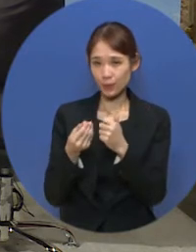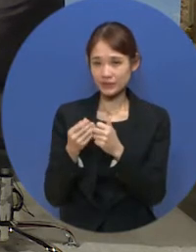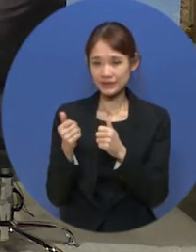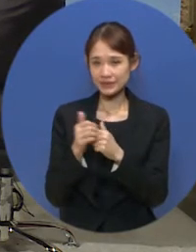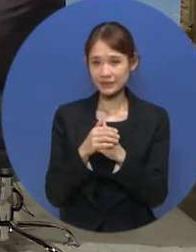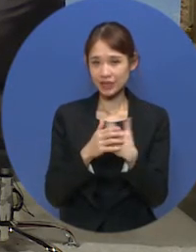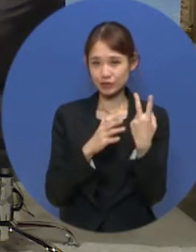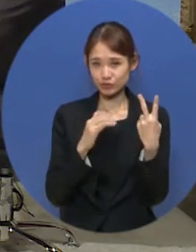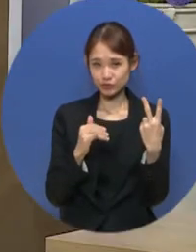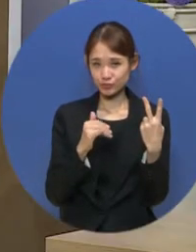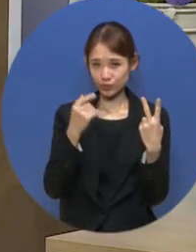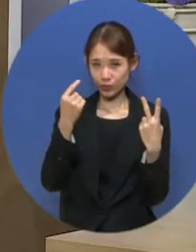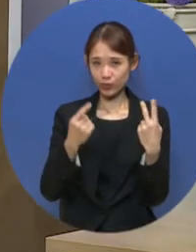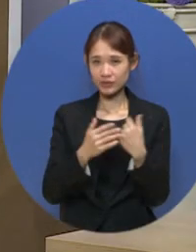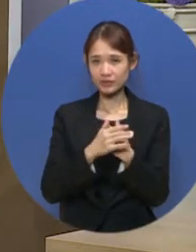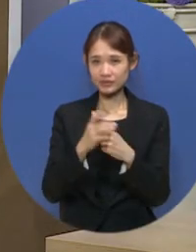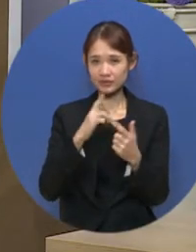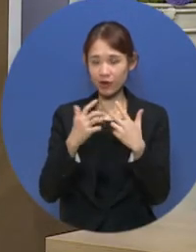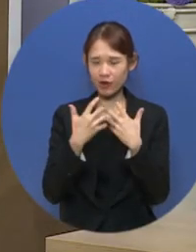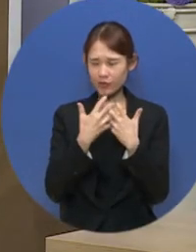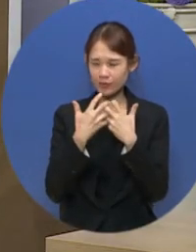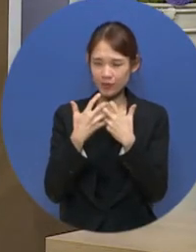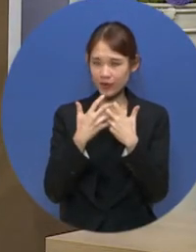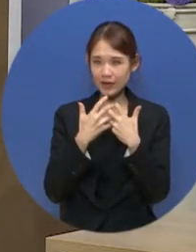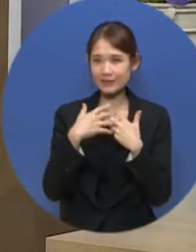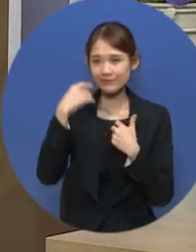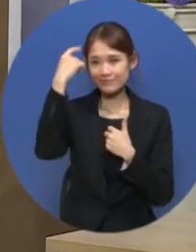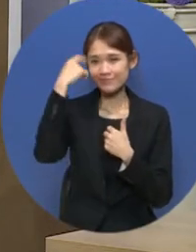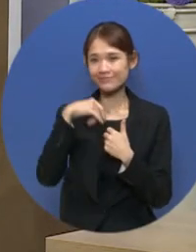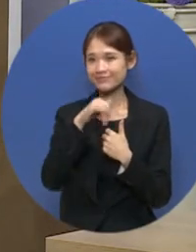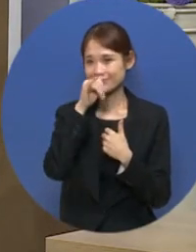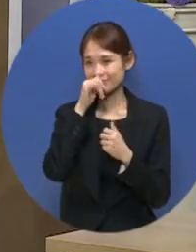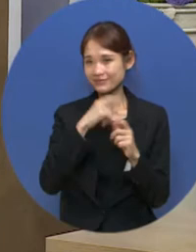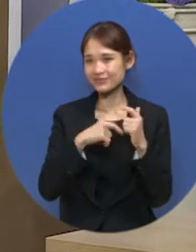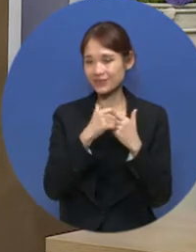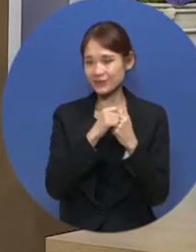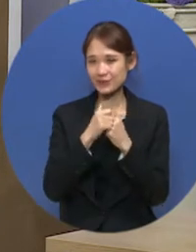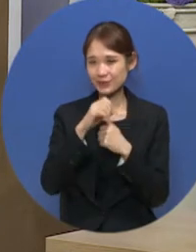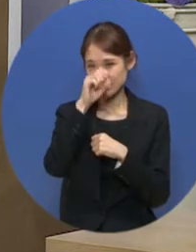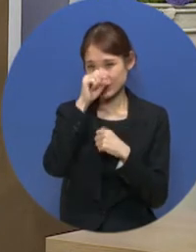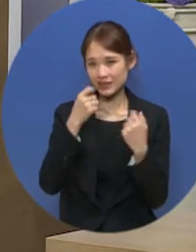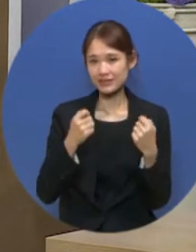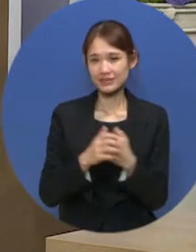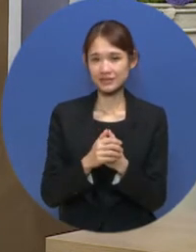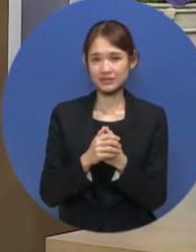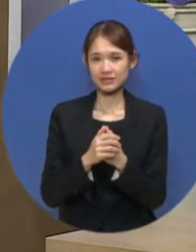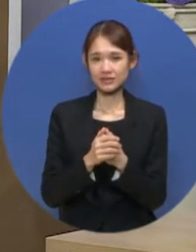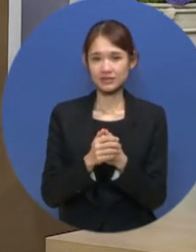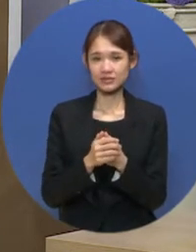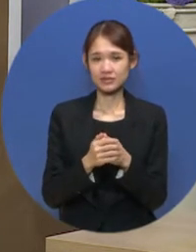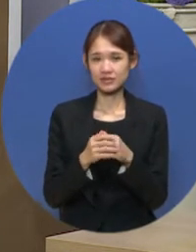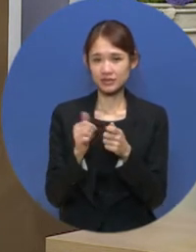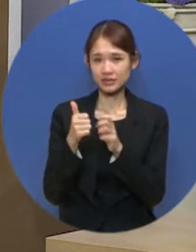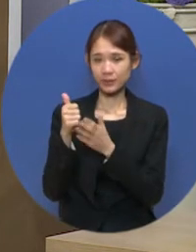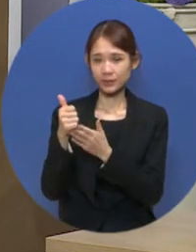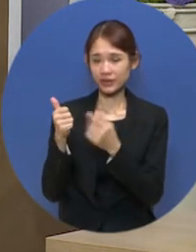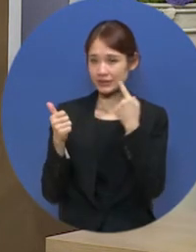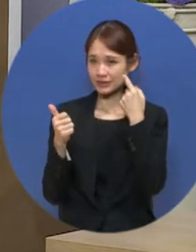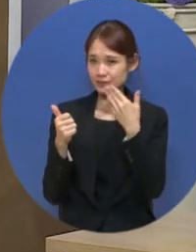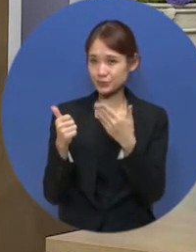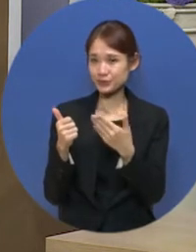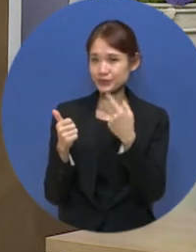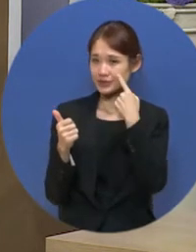하다가 이제 두 분이 오시니까 스튜디오가 꽉 찬 듯한 그런 기분이 들어서 더욱더 좋은 것 같은데요. 그럼 먼저 팀장님께